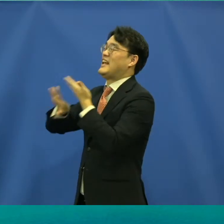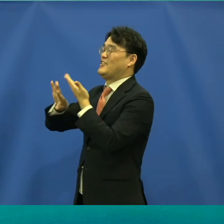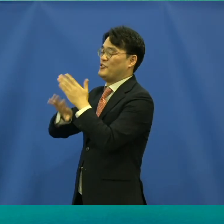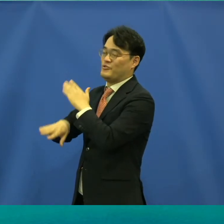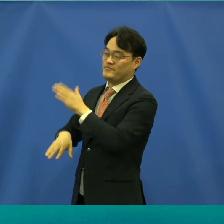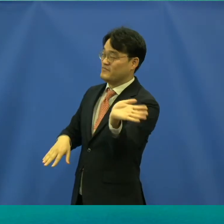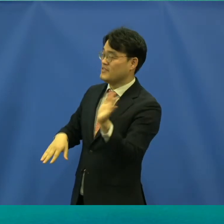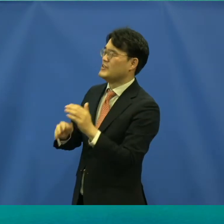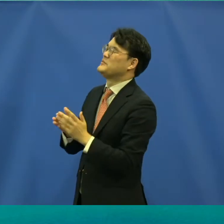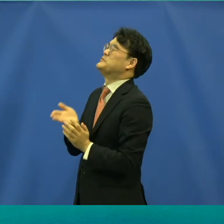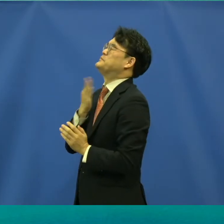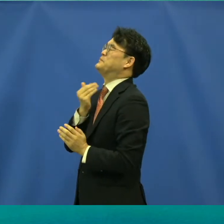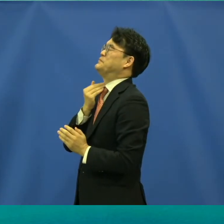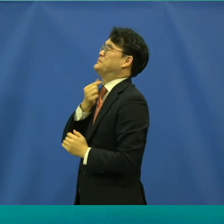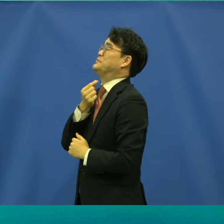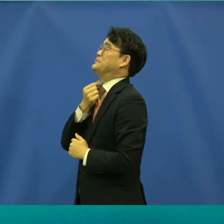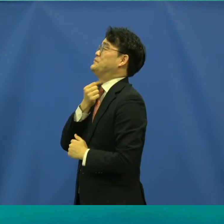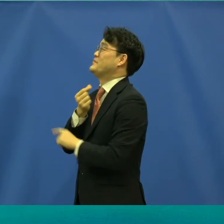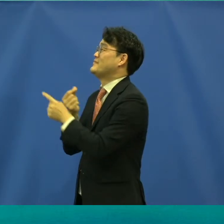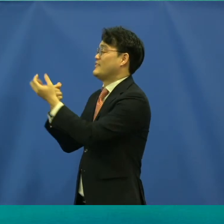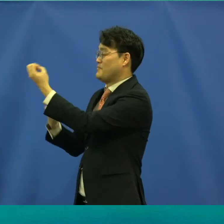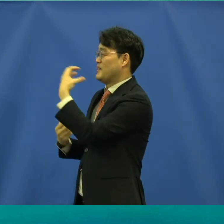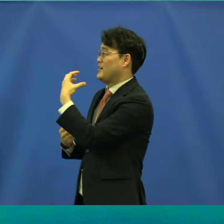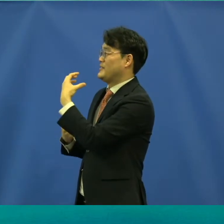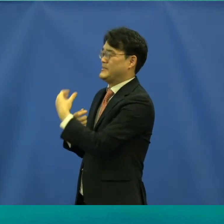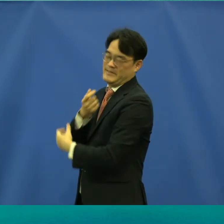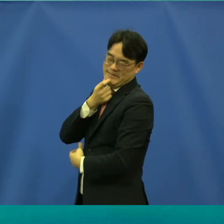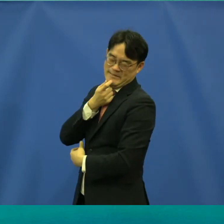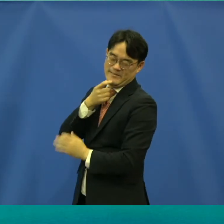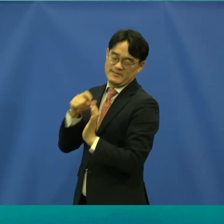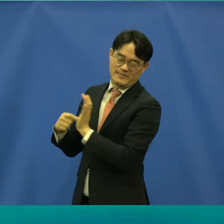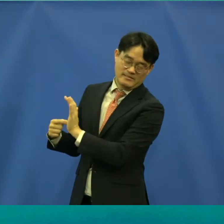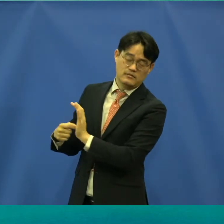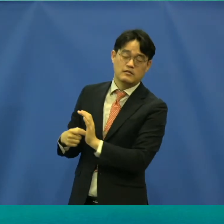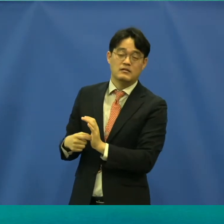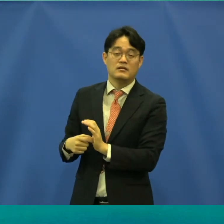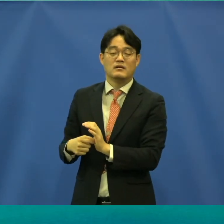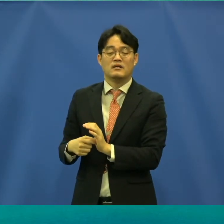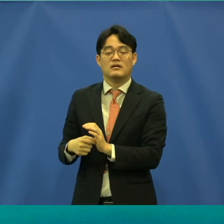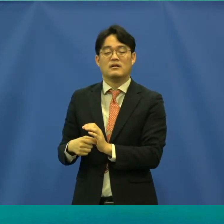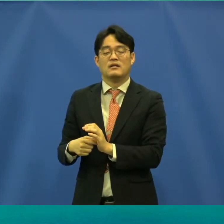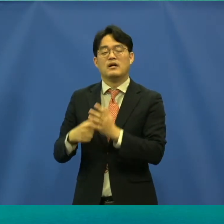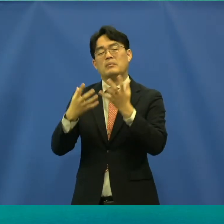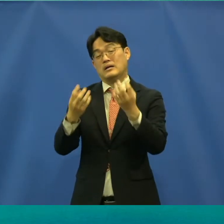희한하게도 내가 듣고 싶은 말씀보다 듣고 싶지 않은 말씀을 하나님이 하실 때가 더 많아요.